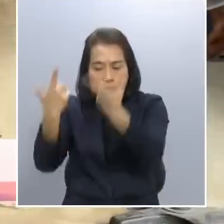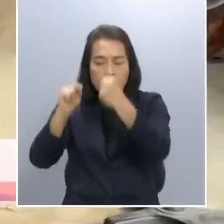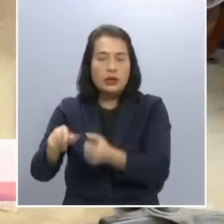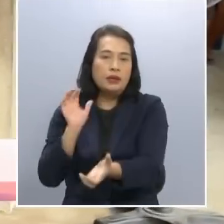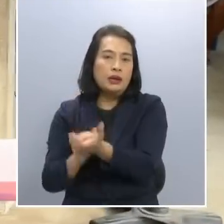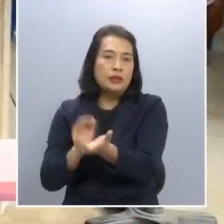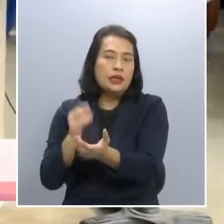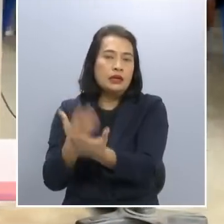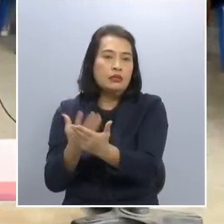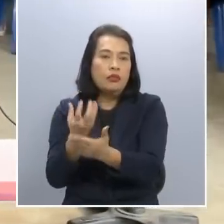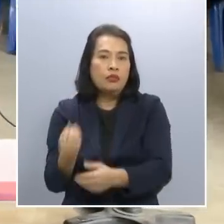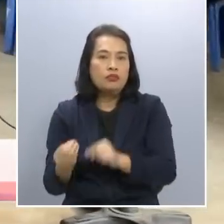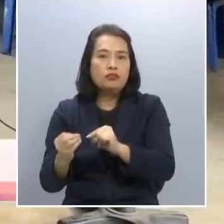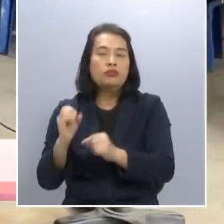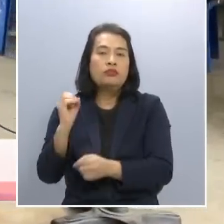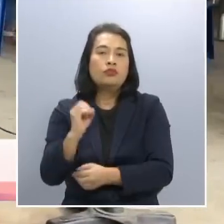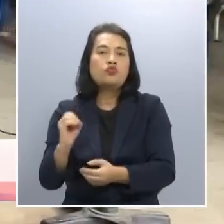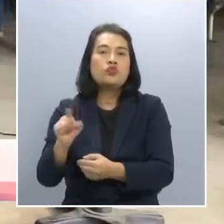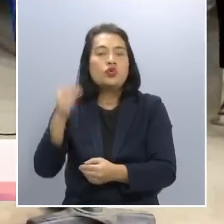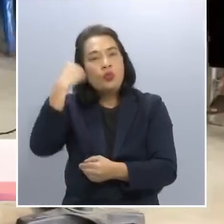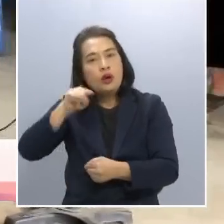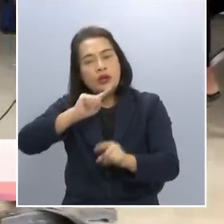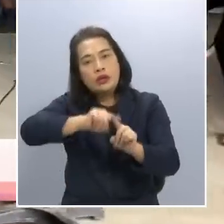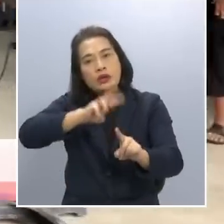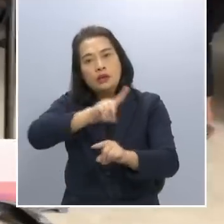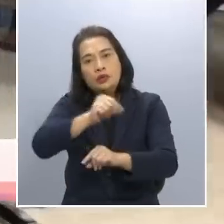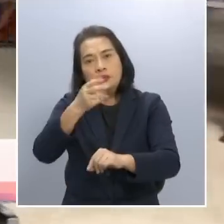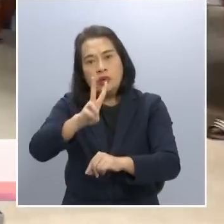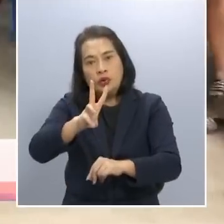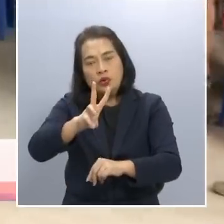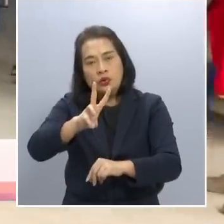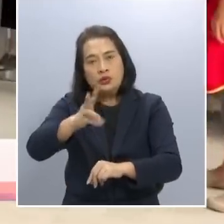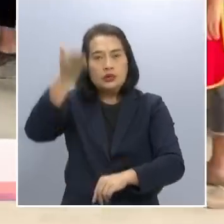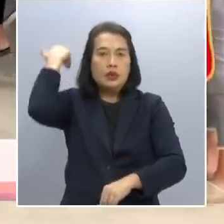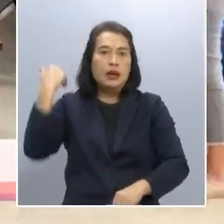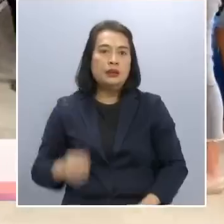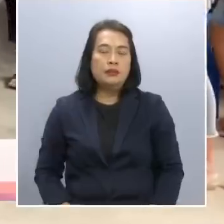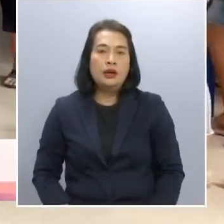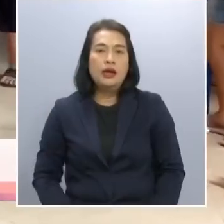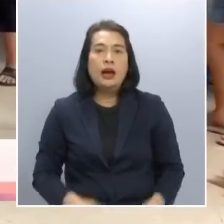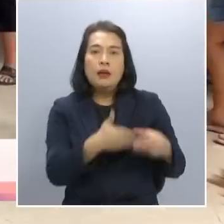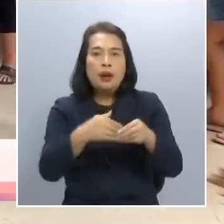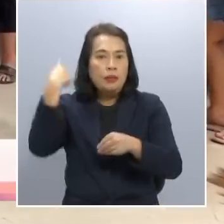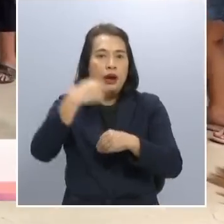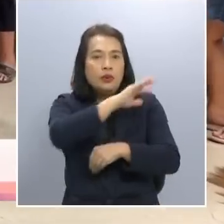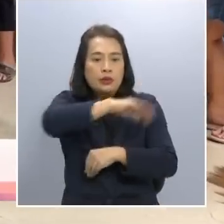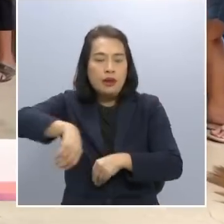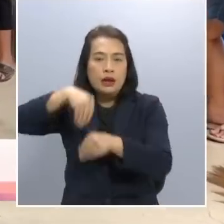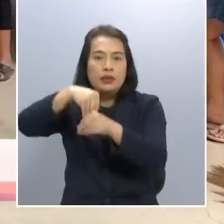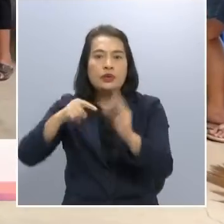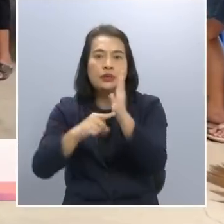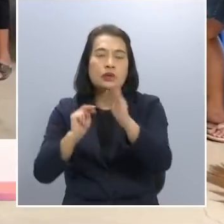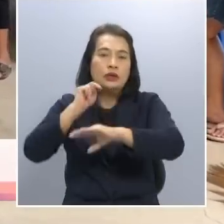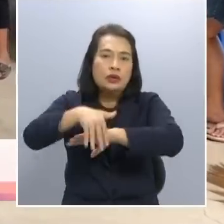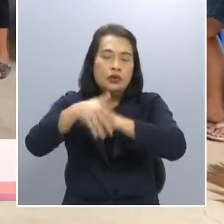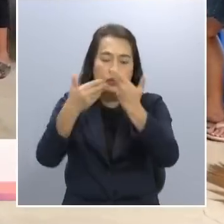ไม่เหลือเลยสักบาทจนกระทั่งเมื่อ16มิถุนาที่ผ่านมาคนก่อเหตุมาลักพาตัวลูกสาวไปอยู่ที่นครนายกต